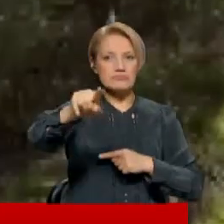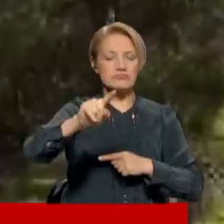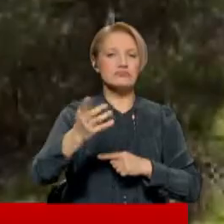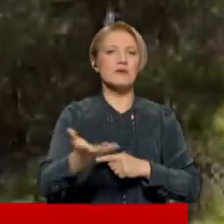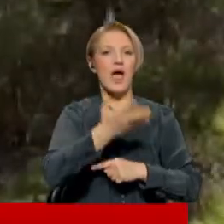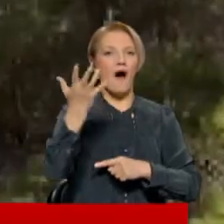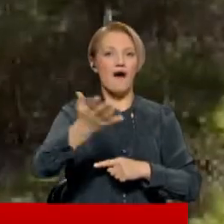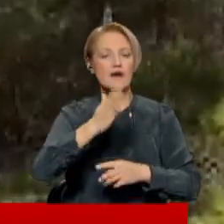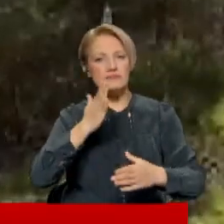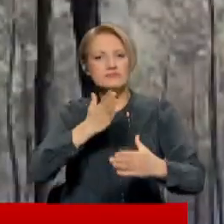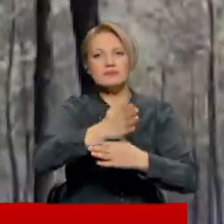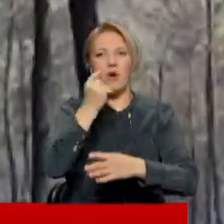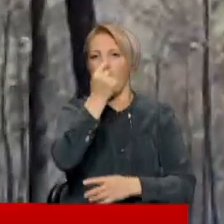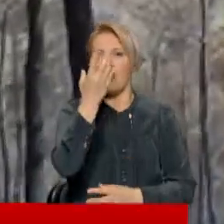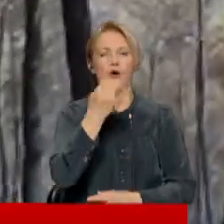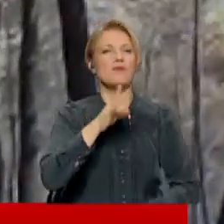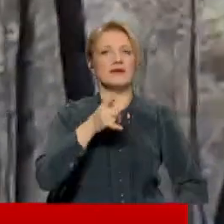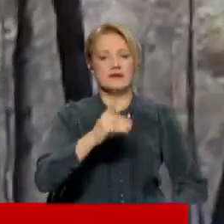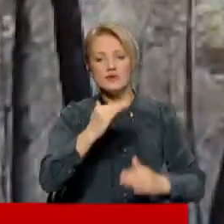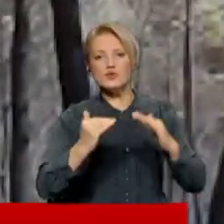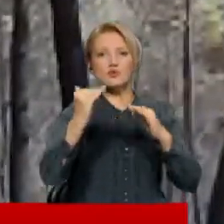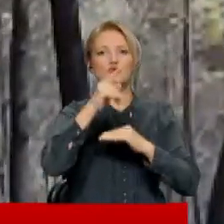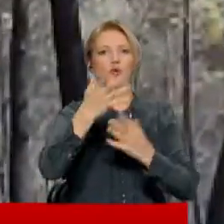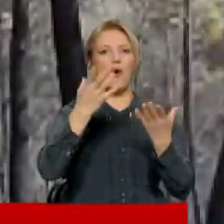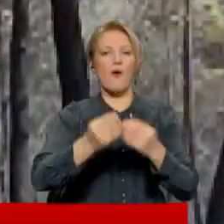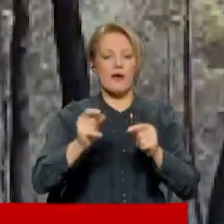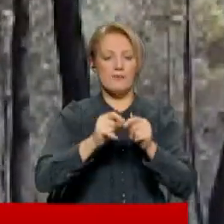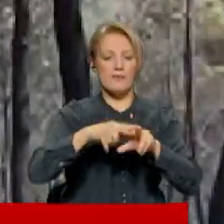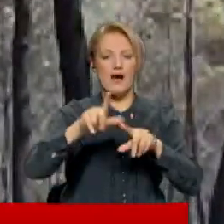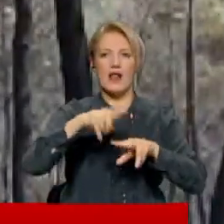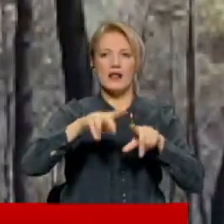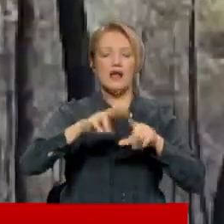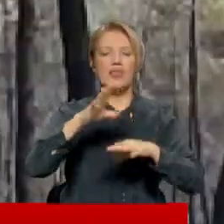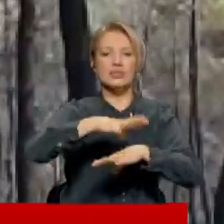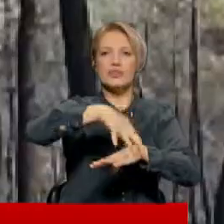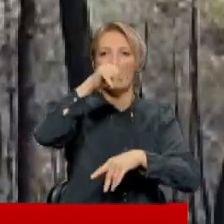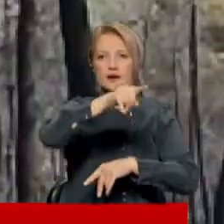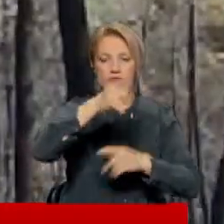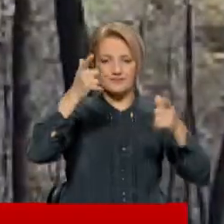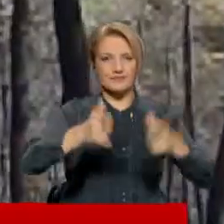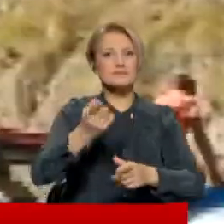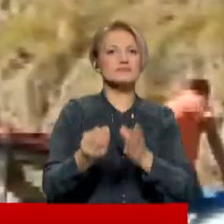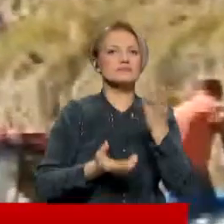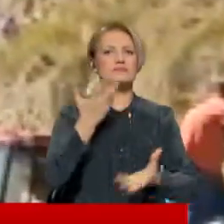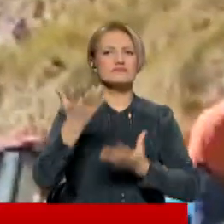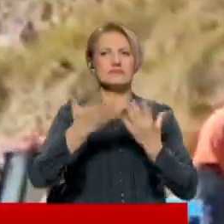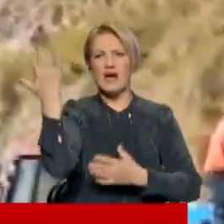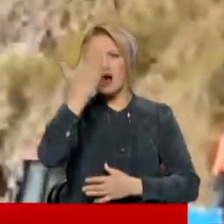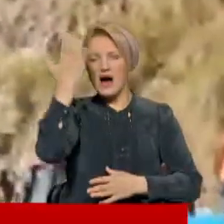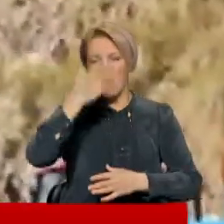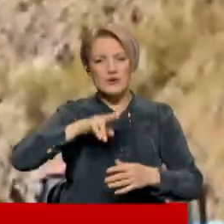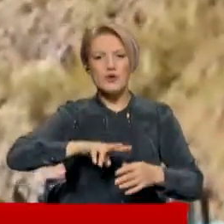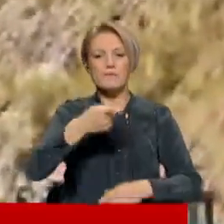müdahale kolay olmadı. Yalancı Boğaz mevkiinin üst tarafında bulunan Balan Dağı'nın sırtlarına çıkan sarp alandaki yangının kara